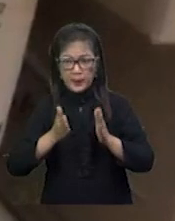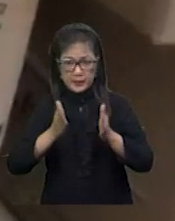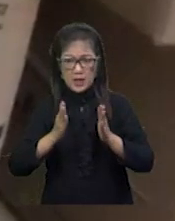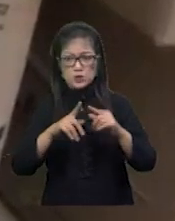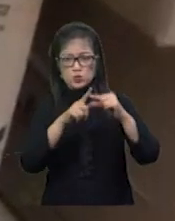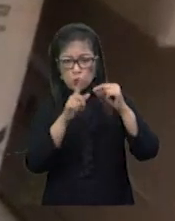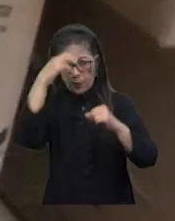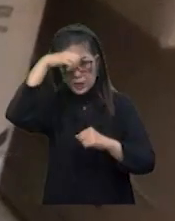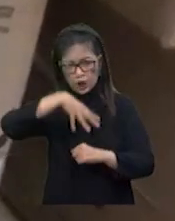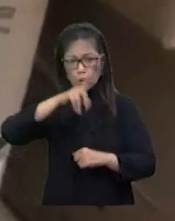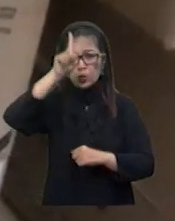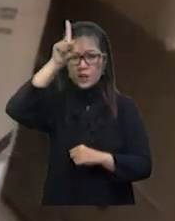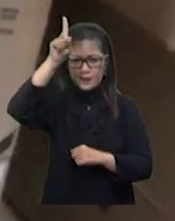gabungan.